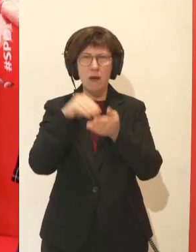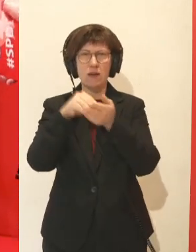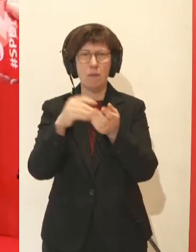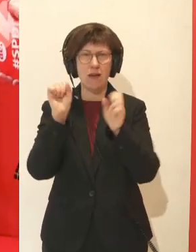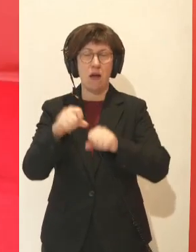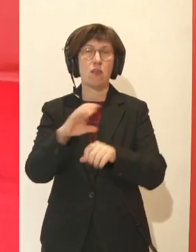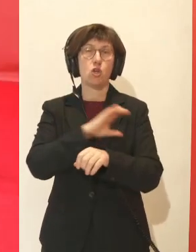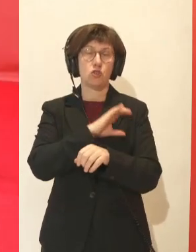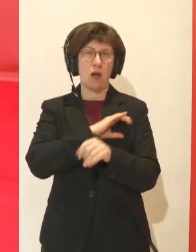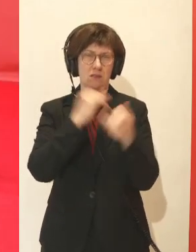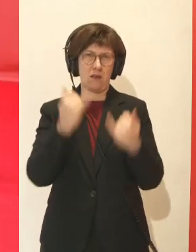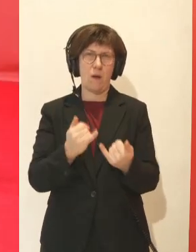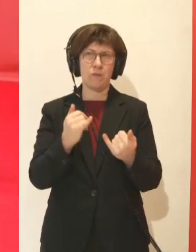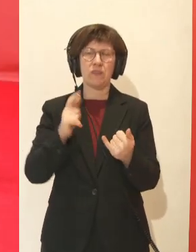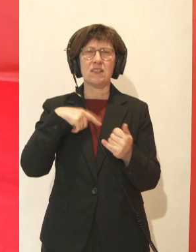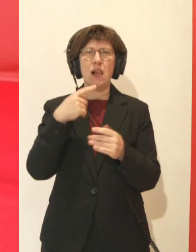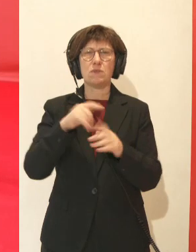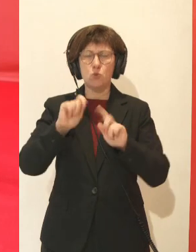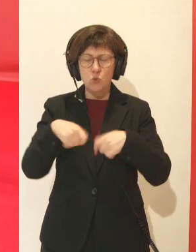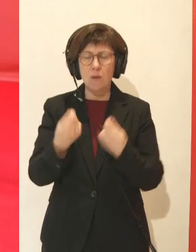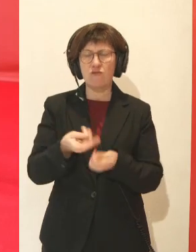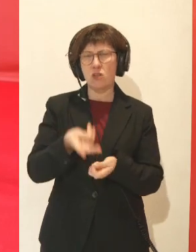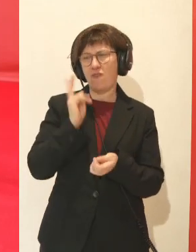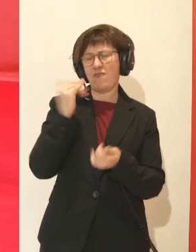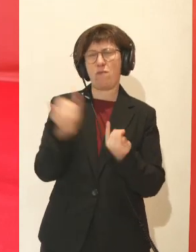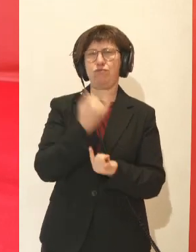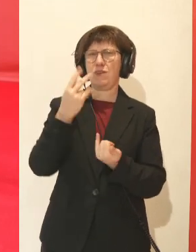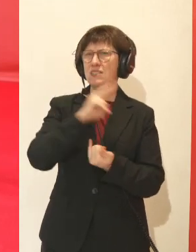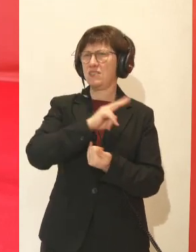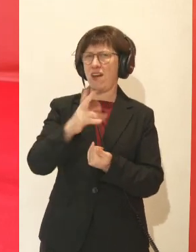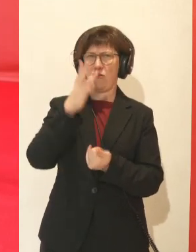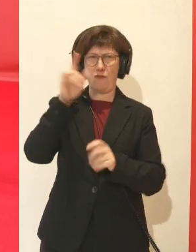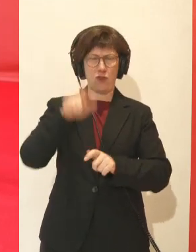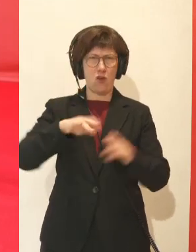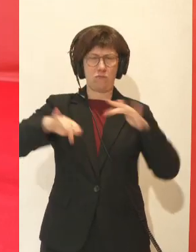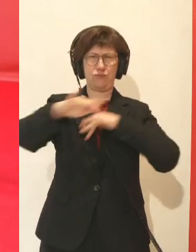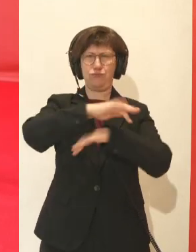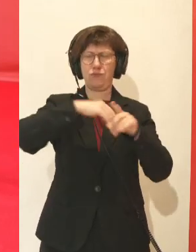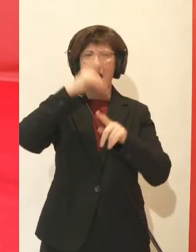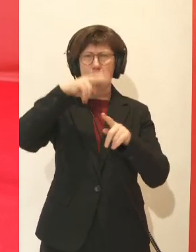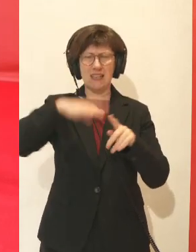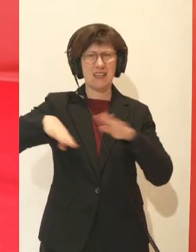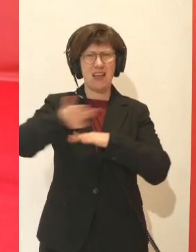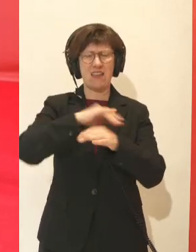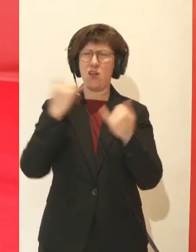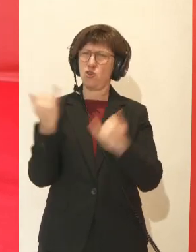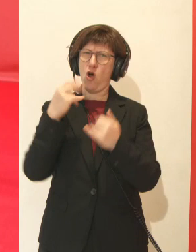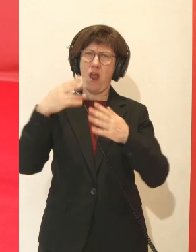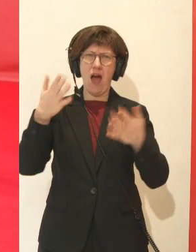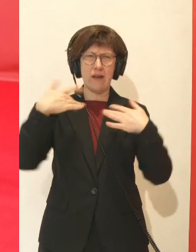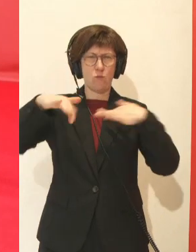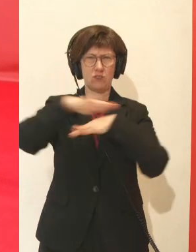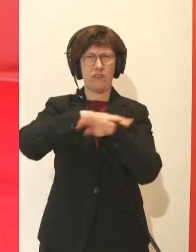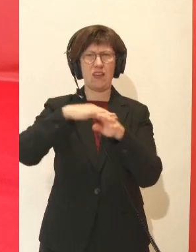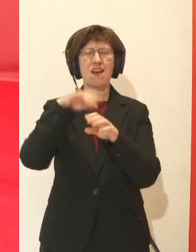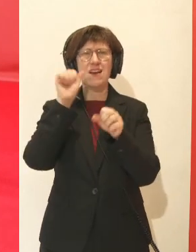das ist eine Chance. So, ich gebe auch zu, vor 2 Jahren, das war super, 2.500 Leute auf dem Messegelände. Es war eine tolle Atmosphäre. Hätte